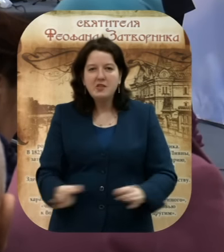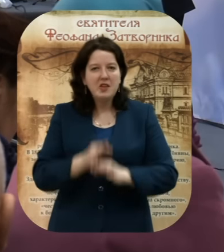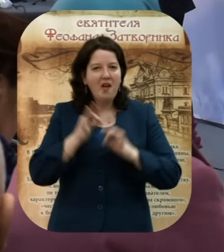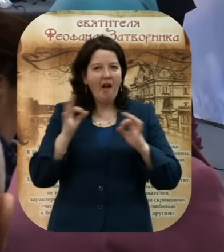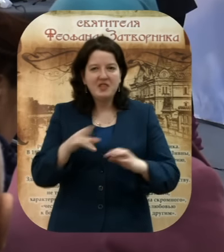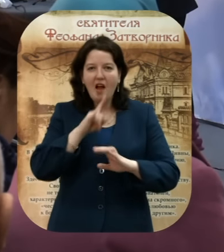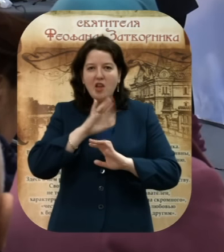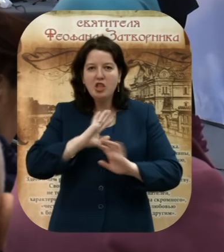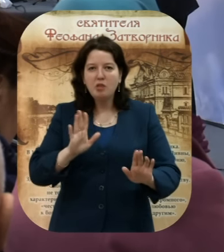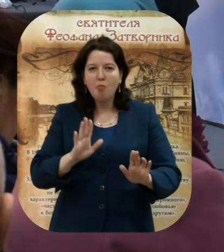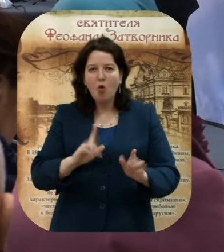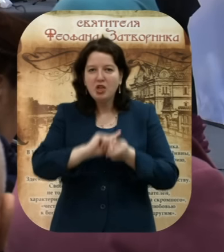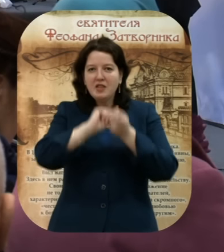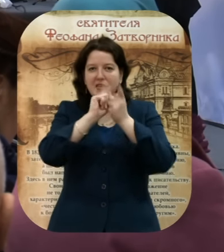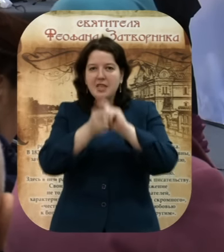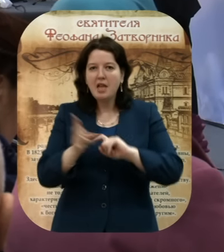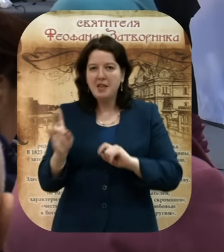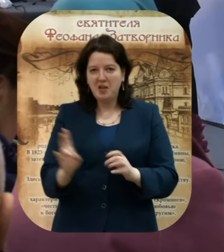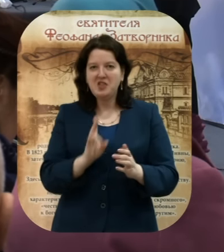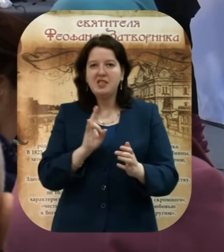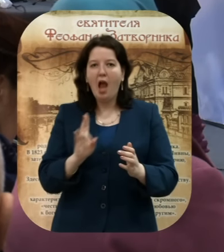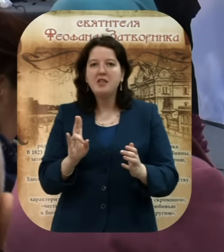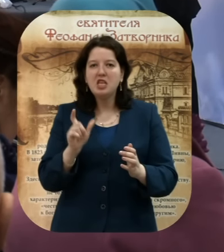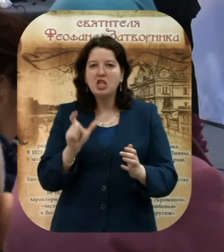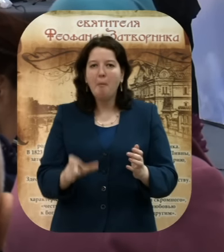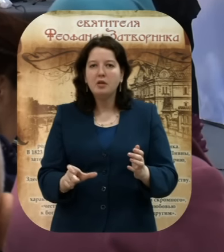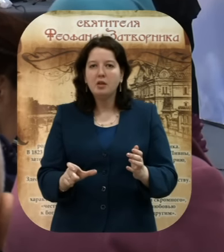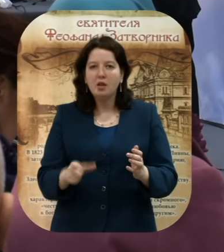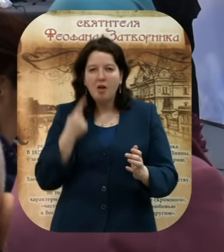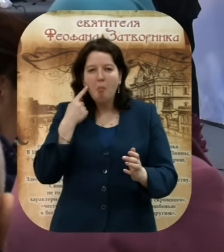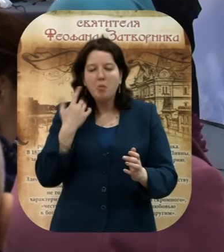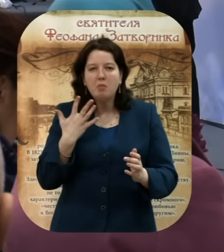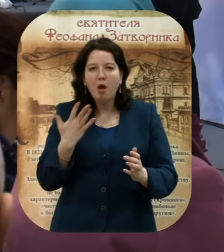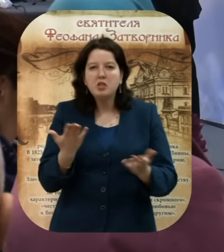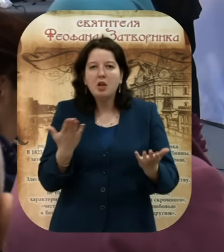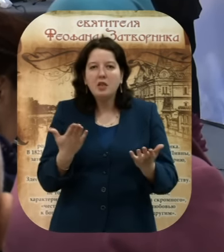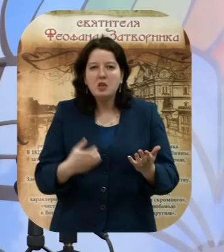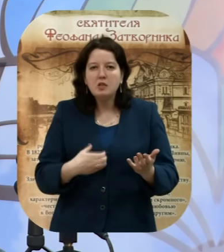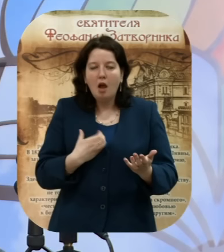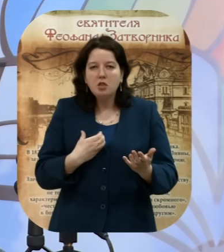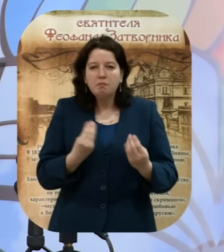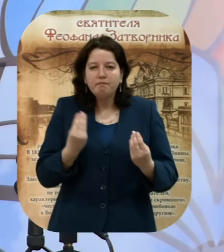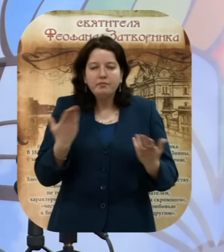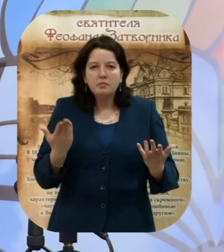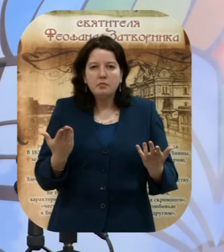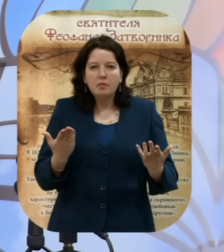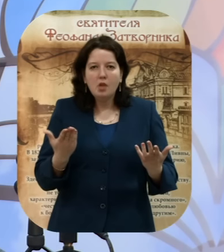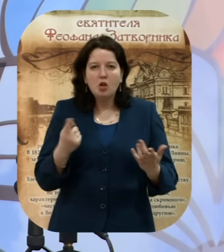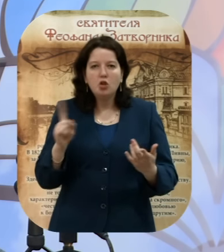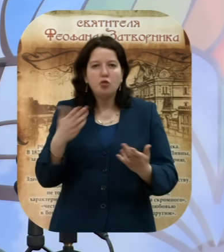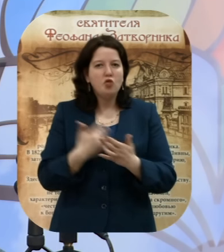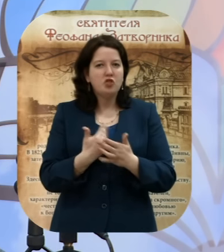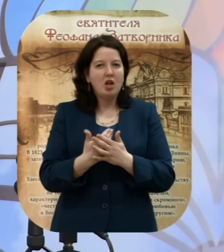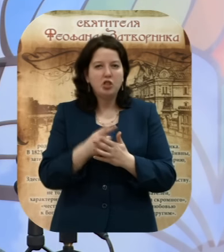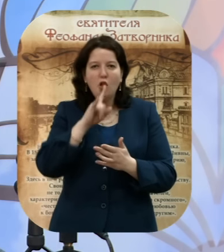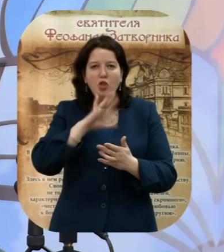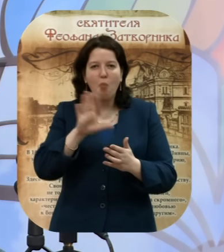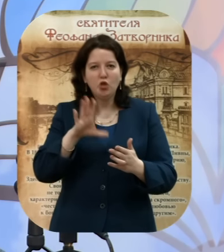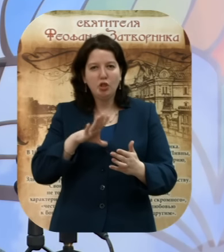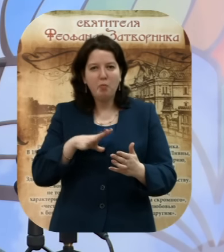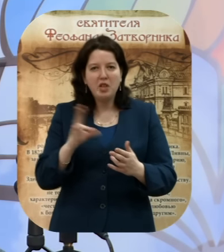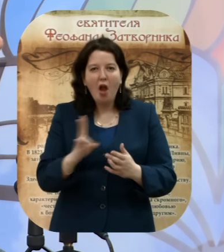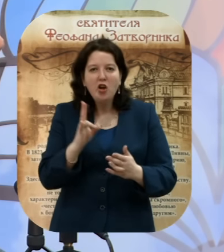не может стать христианином. Вы знаете, какие вещи-то? Страшные. Что значит «не может быть христианином»?